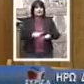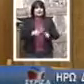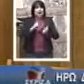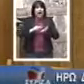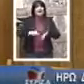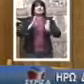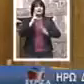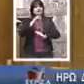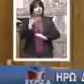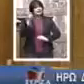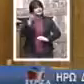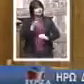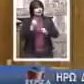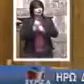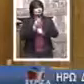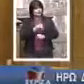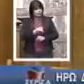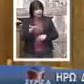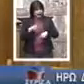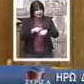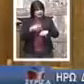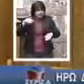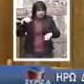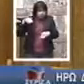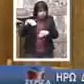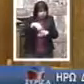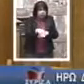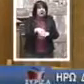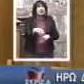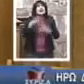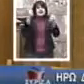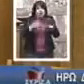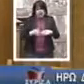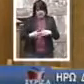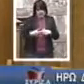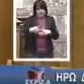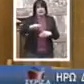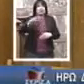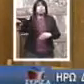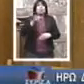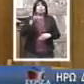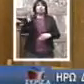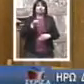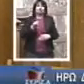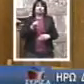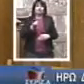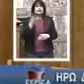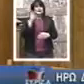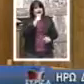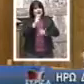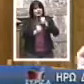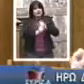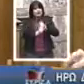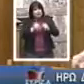στο 25%. Ακόμα είμαστε στην αρχή της ύφεσης και τα ποσοστά αναμένεται να χειροτερεύσουν. Ποιος θα καταφέρει να συμπληρώσει 40 χρόνια